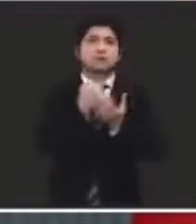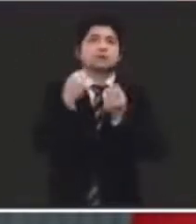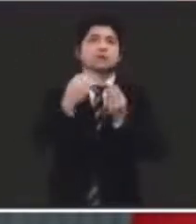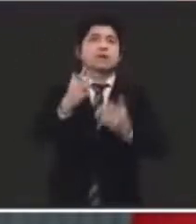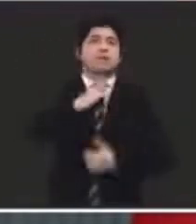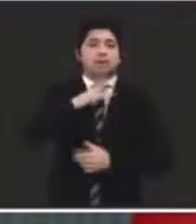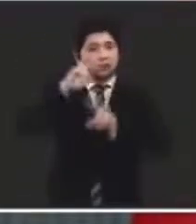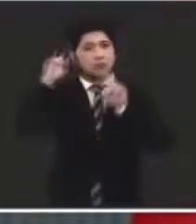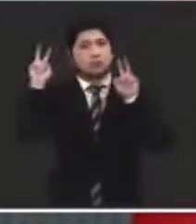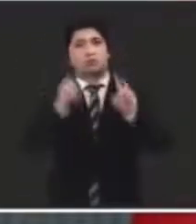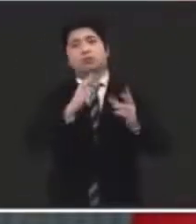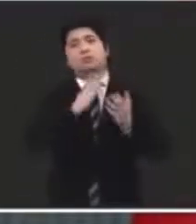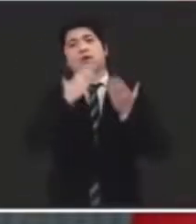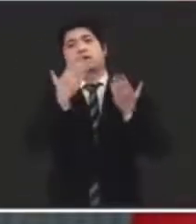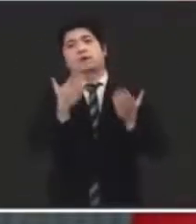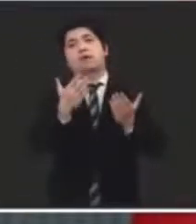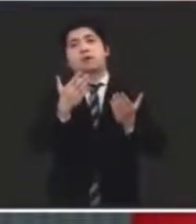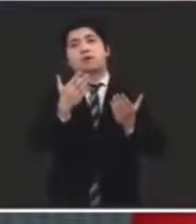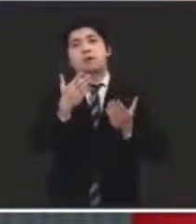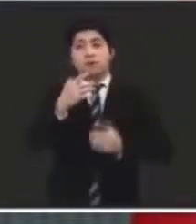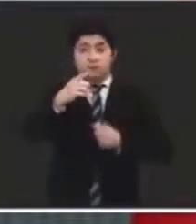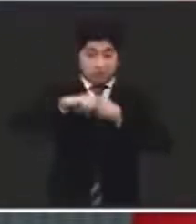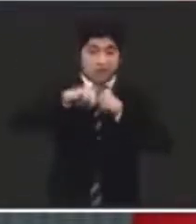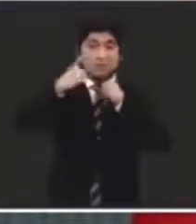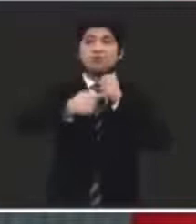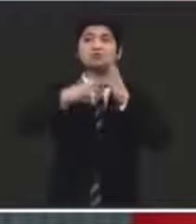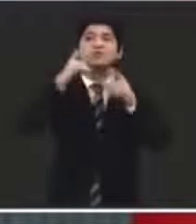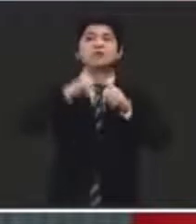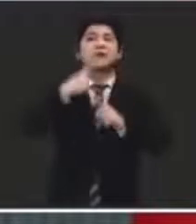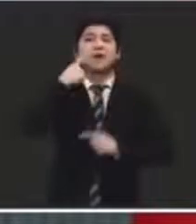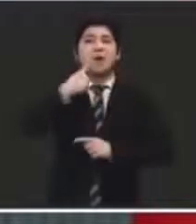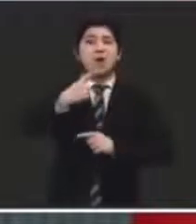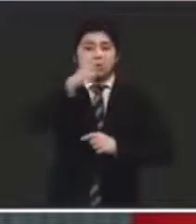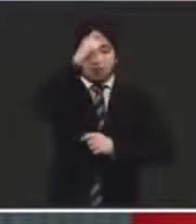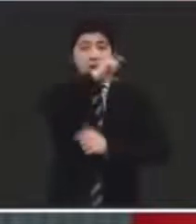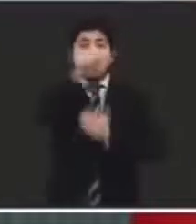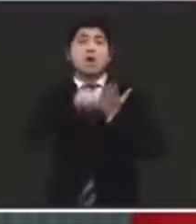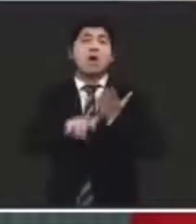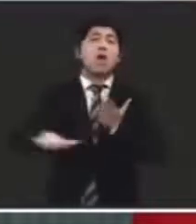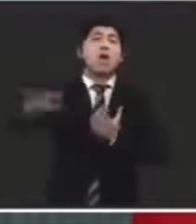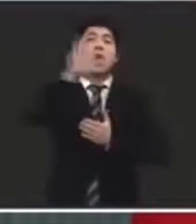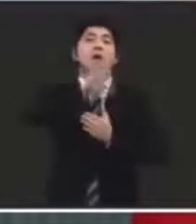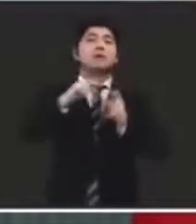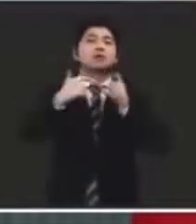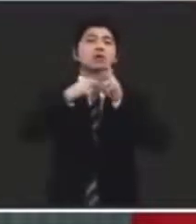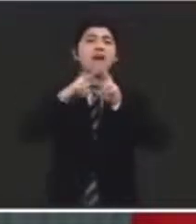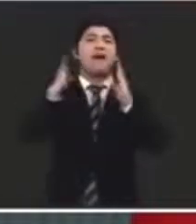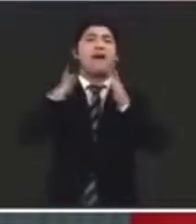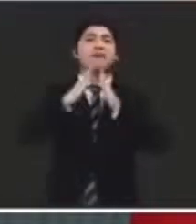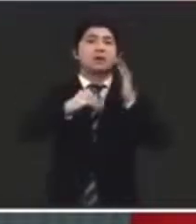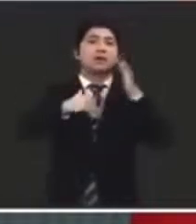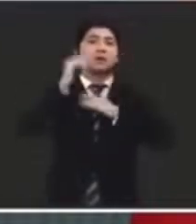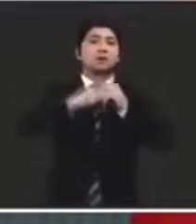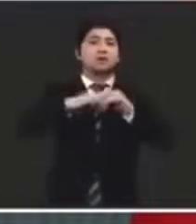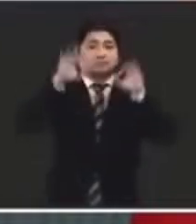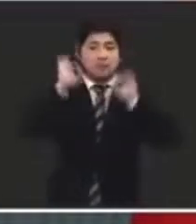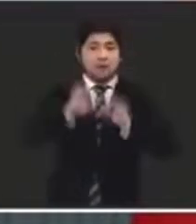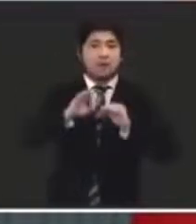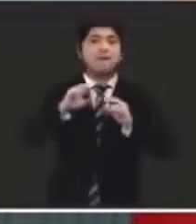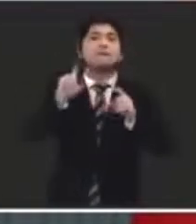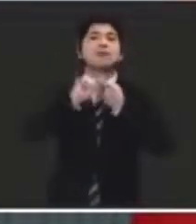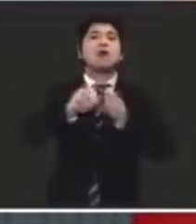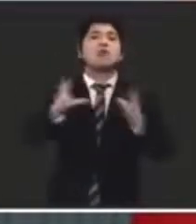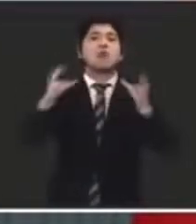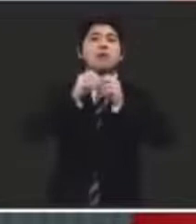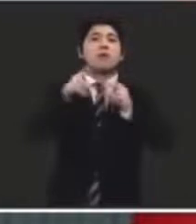göreceksiniz Önümüzdeki hafta sonu ülke genelindeki cemevlerinin temel atma ve toplu